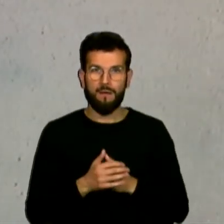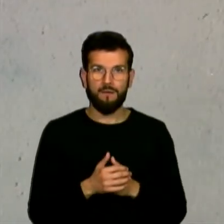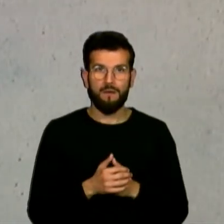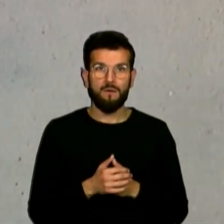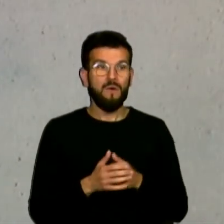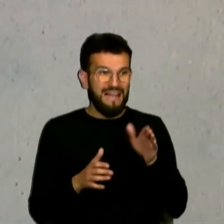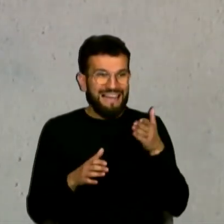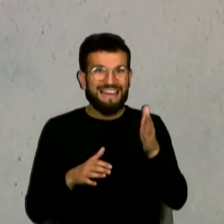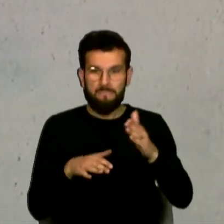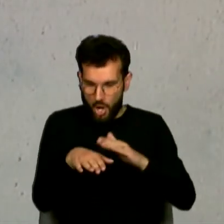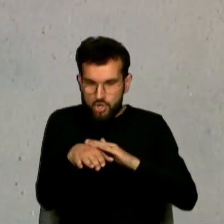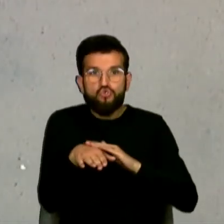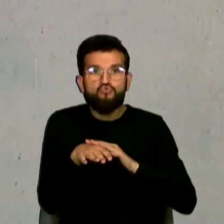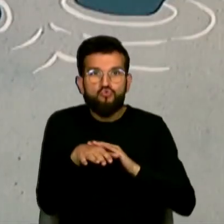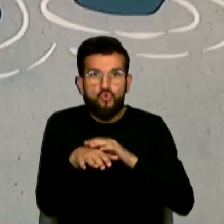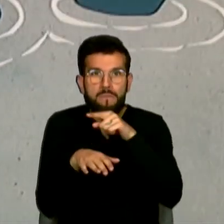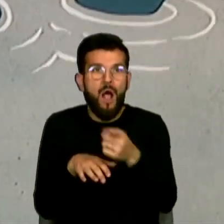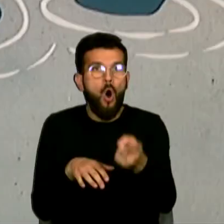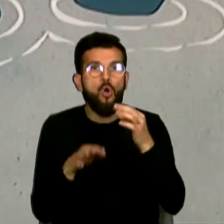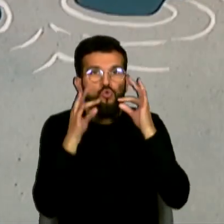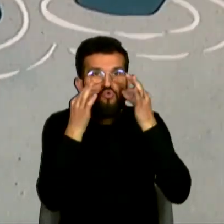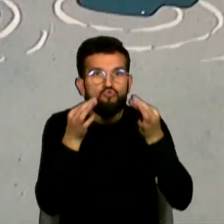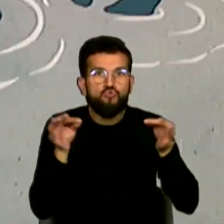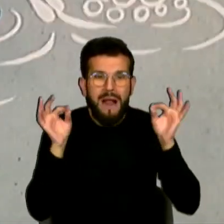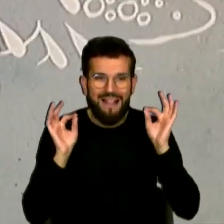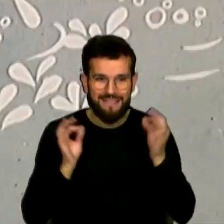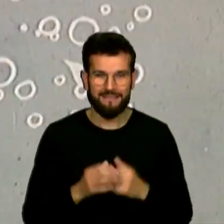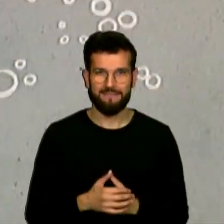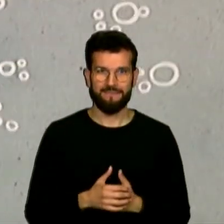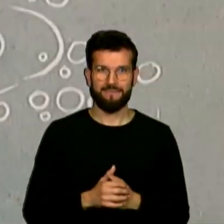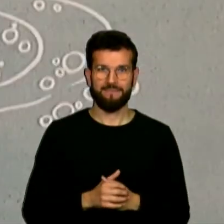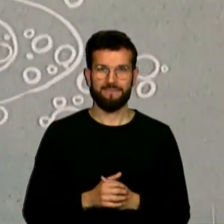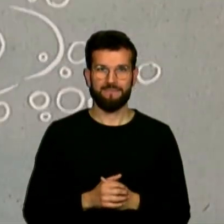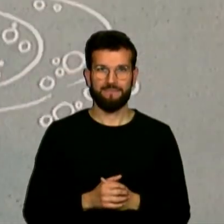A znova pomohla šupinka zo slunca.